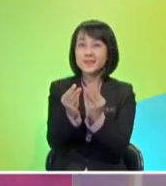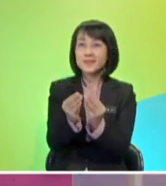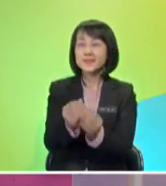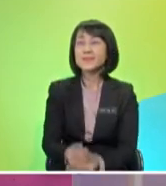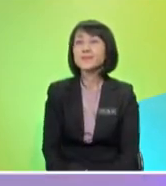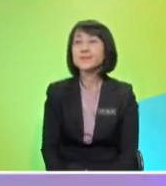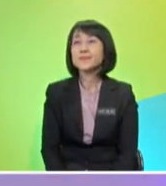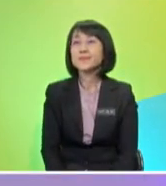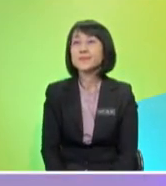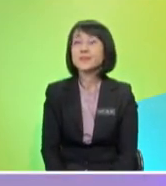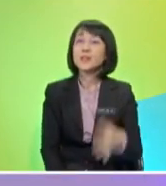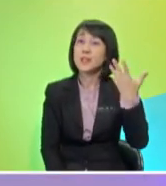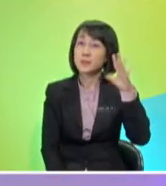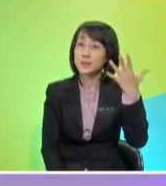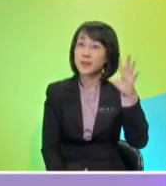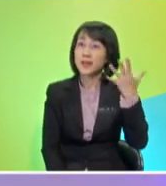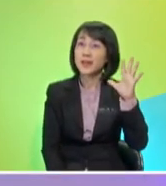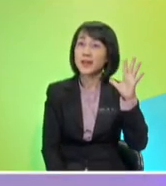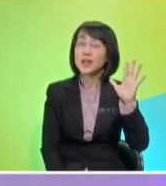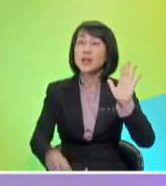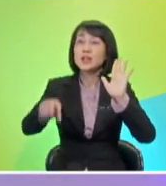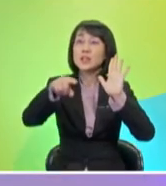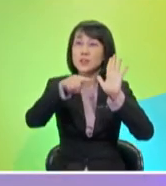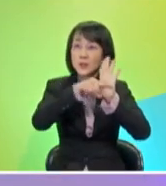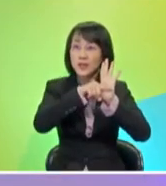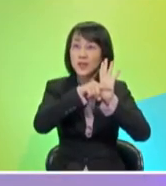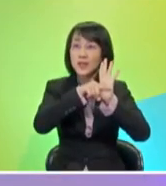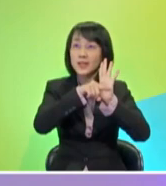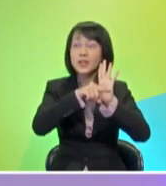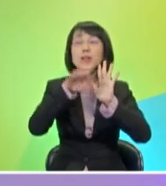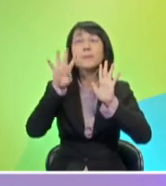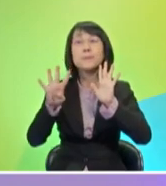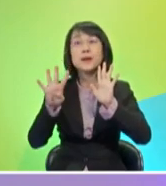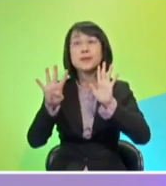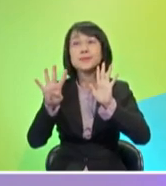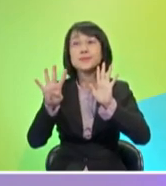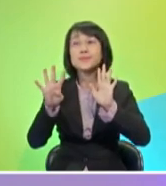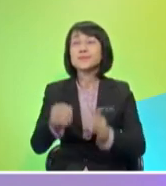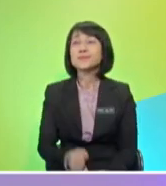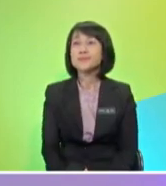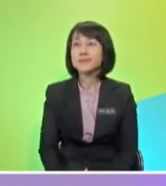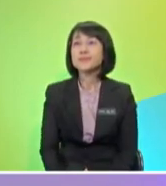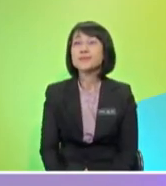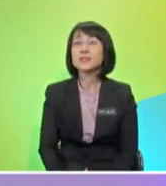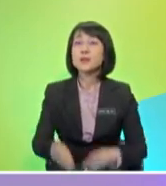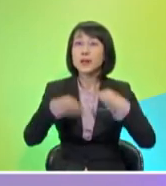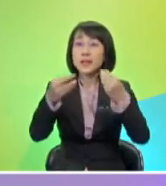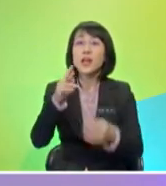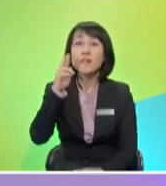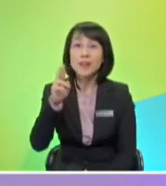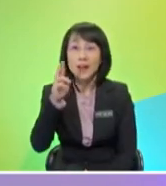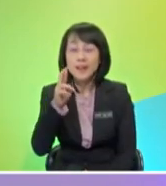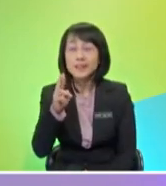Okey, 15 tadi. Aha. Kita tolakkan dengan 4. Sebab cikgu dah bagi Ria 4 batang. Jadi